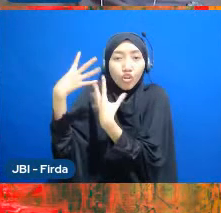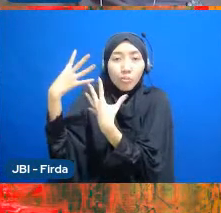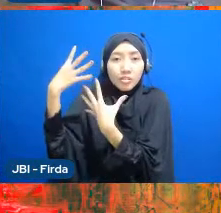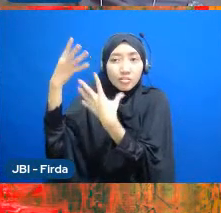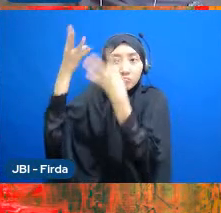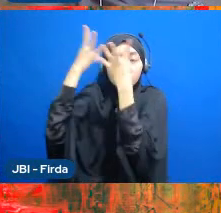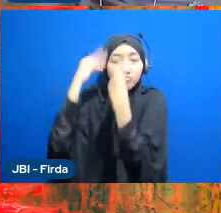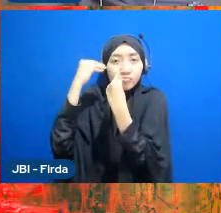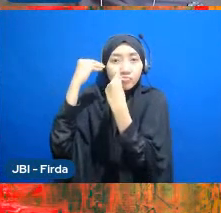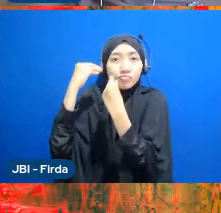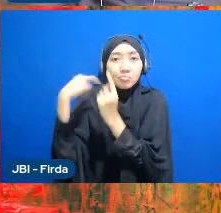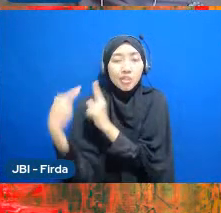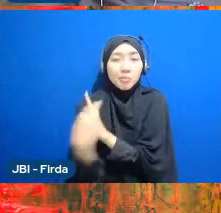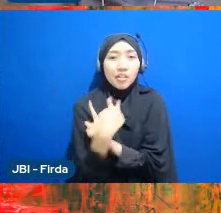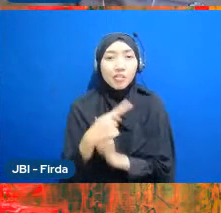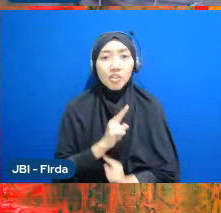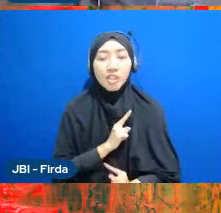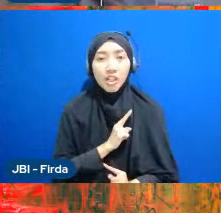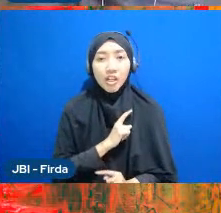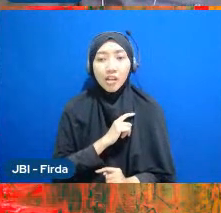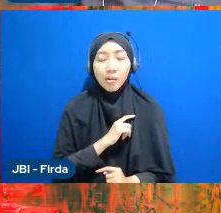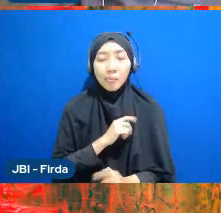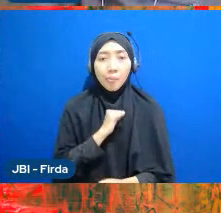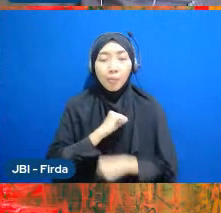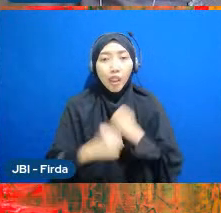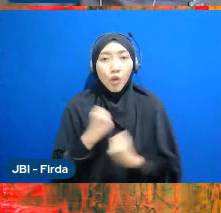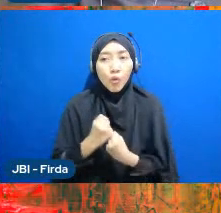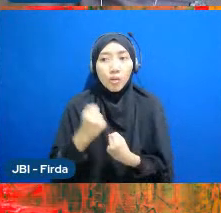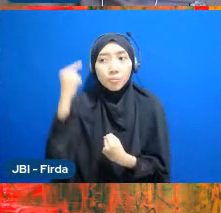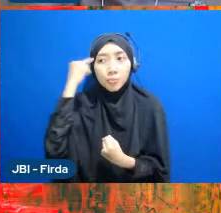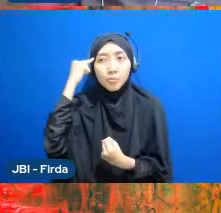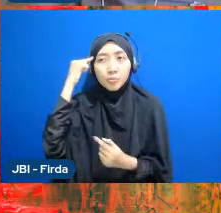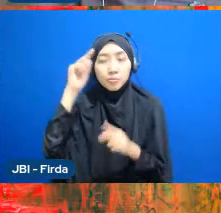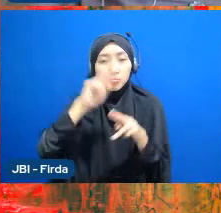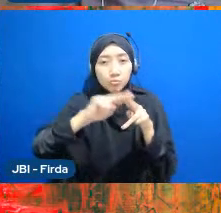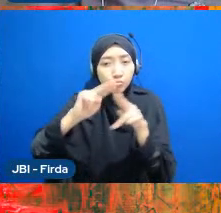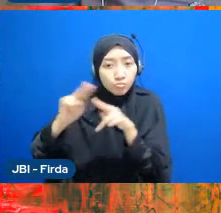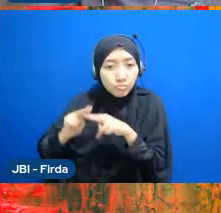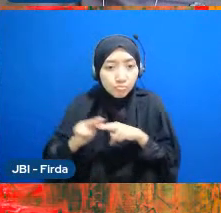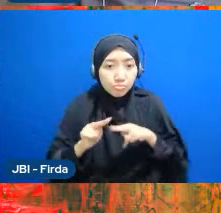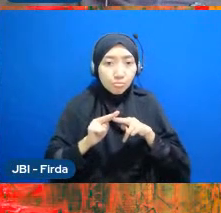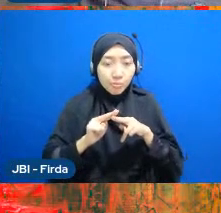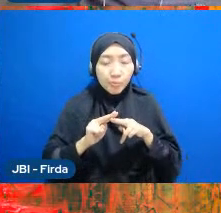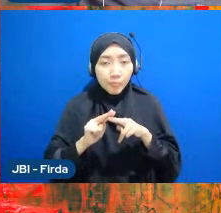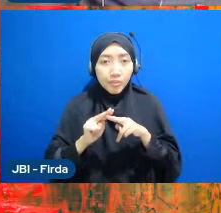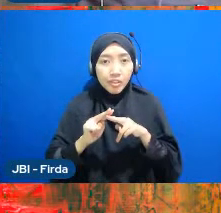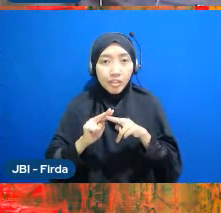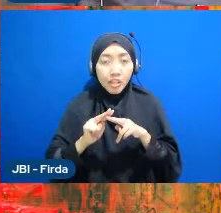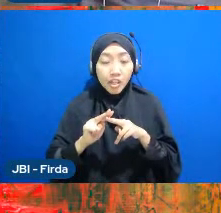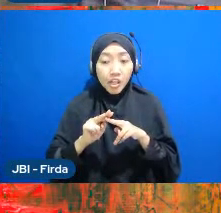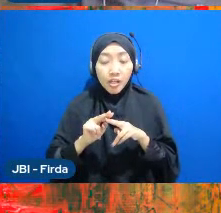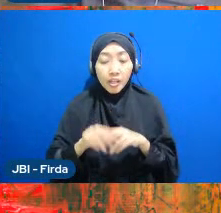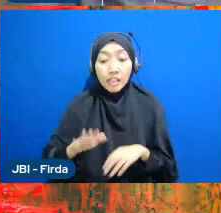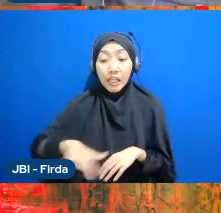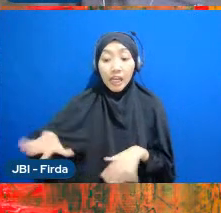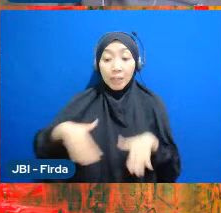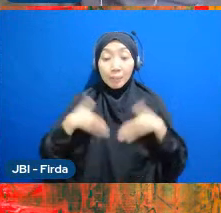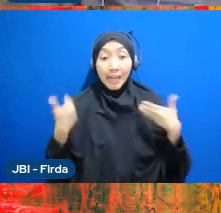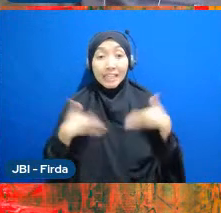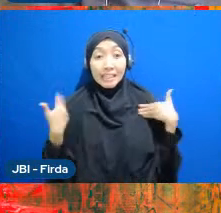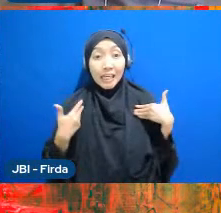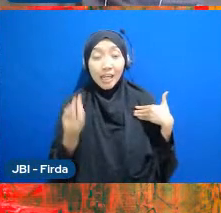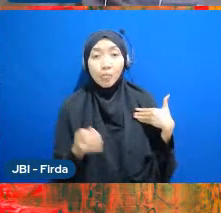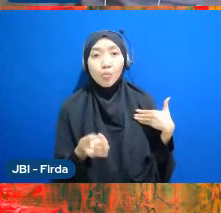mereka. Kemudian mereka itu melakukan regulasi emosi. Ketika anak dalam posisi yang bahagia, yang senang, maka dia akan